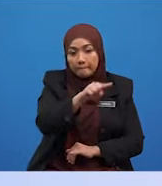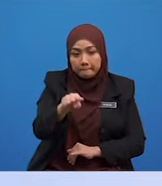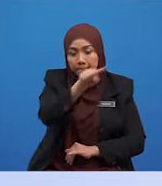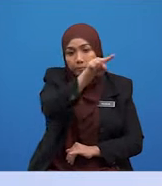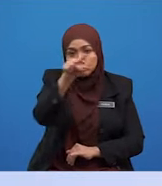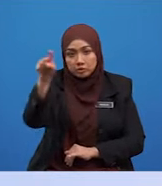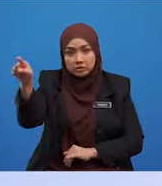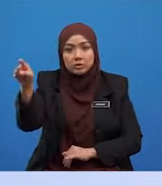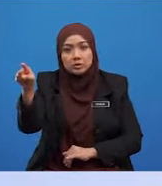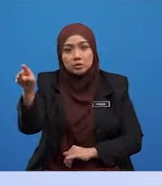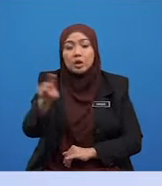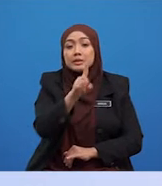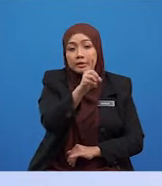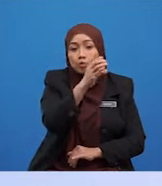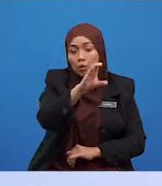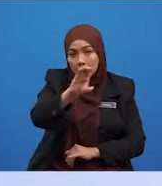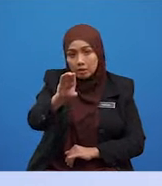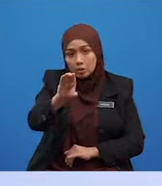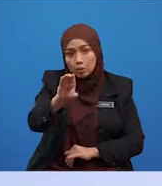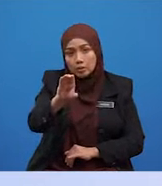punca kuasa 2,